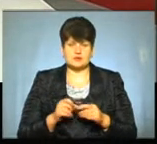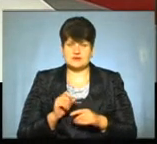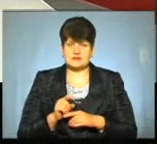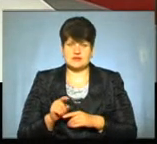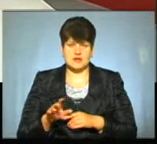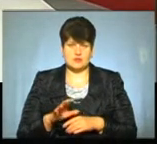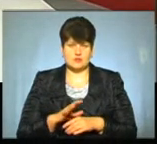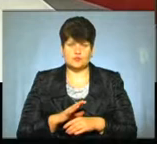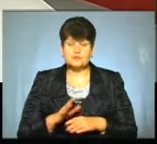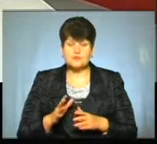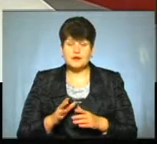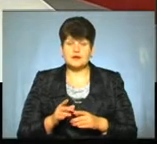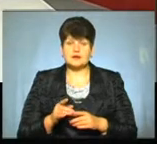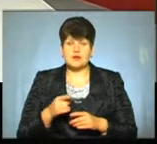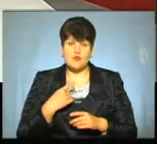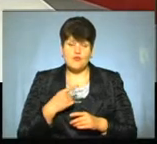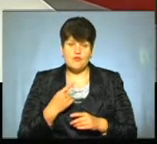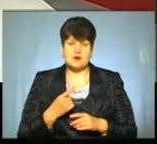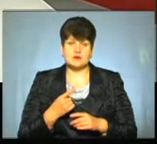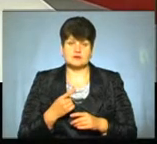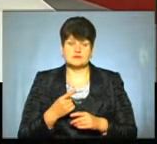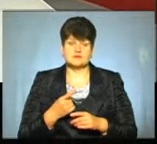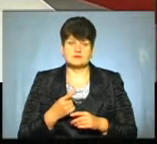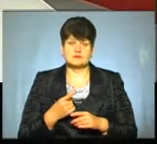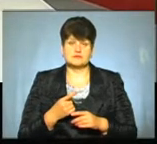різнопланові завдання. Причому із слів самих